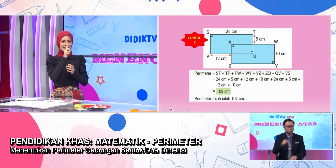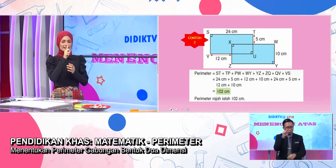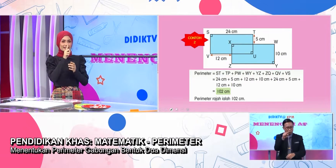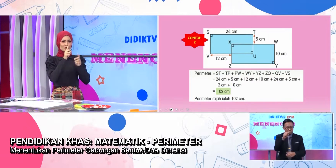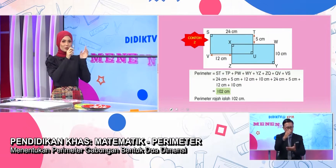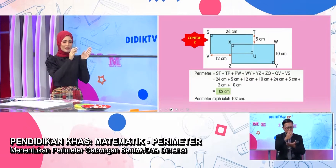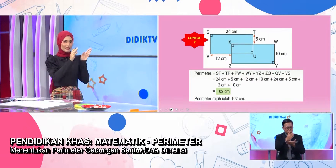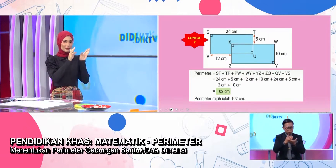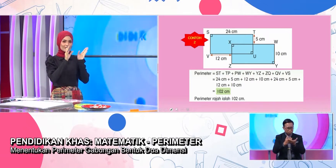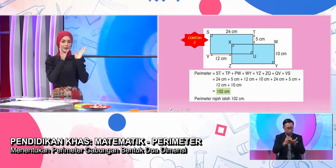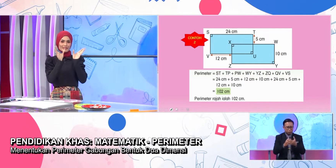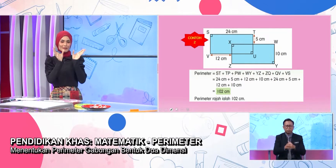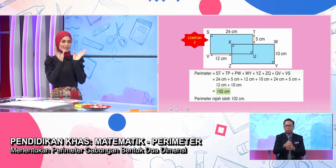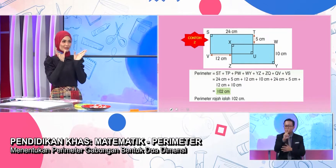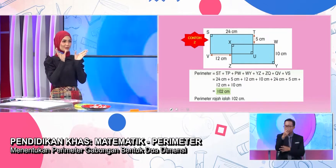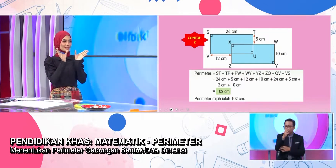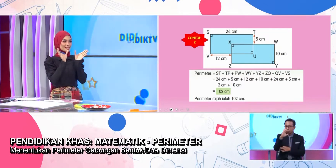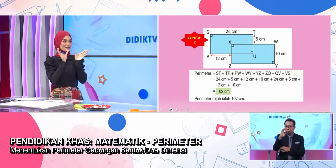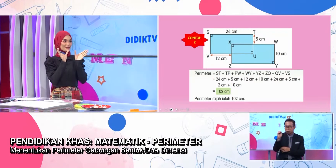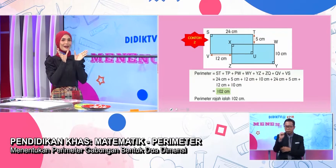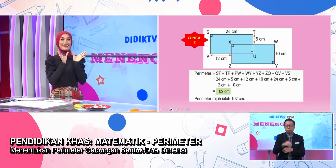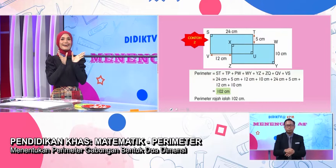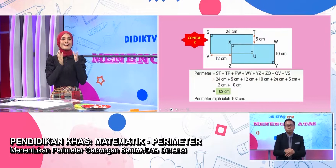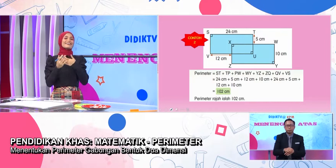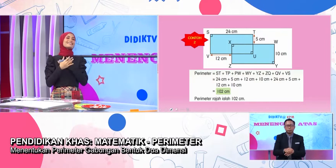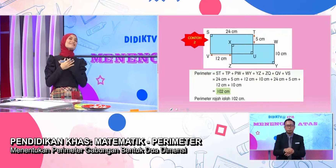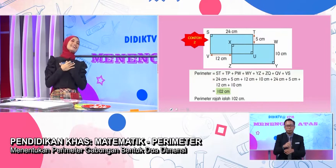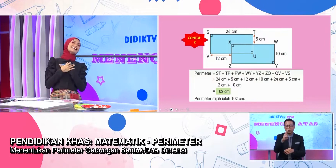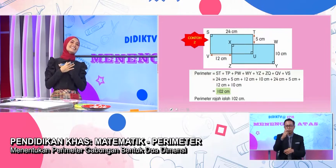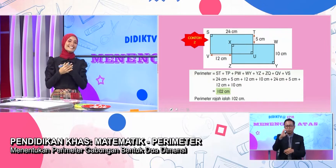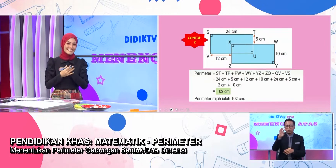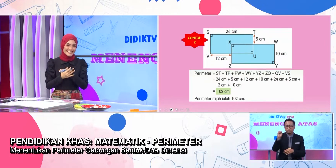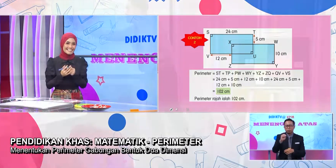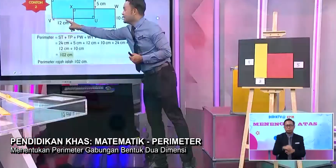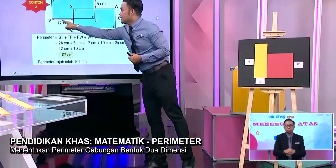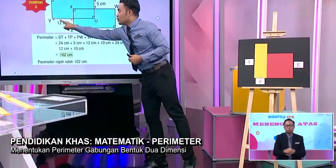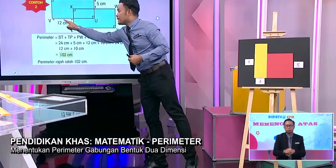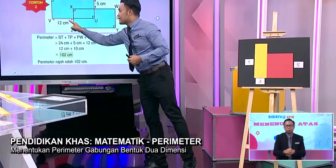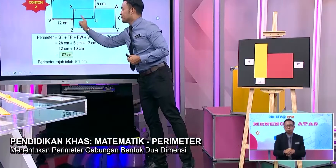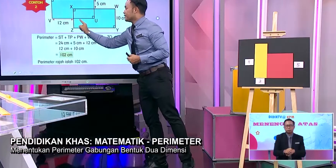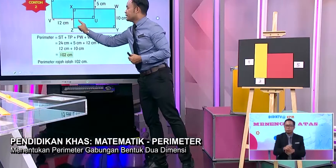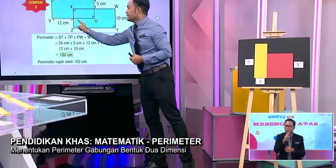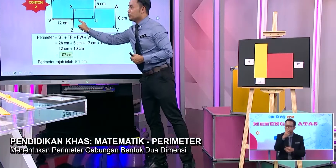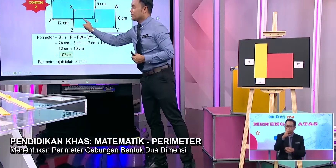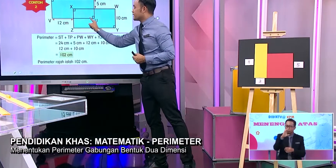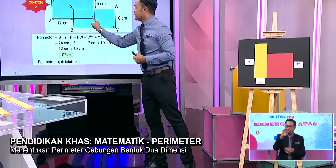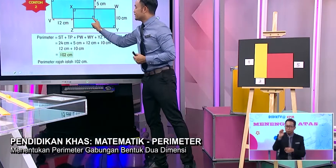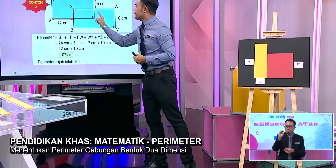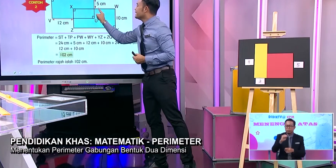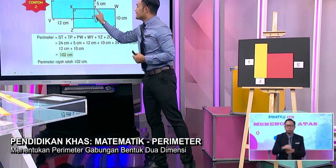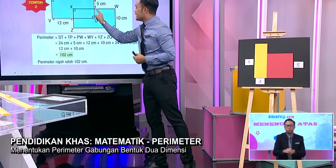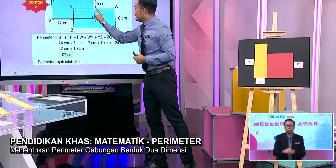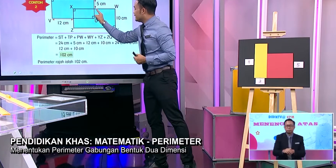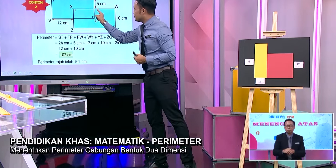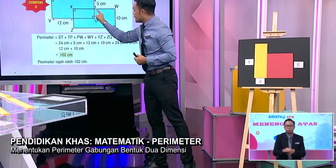tengahnya 12 cm 12 cm butuh TTG aktifkan dia mengambil titik tengahnya 12 cm 12 cm